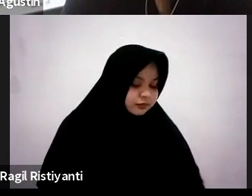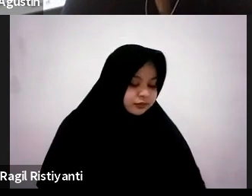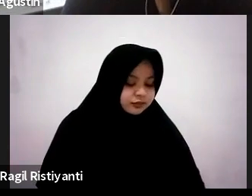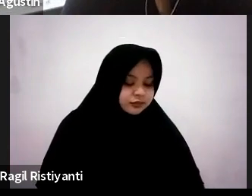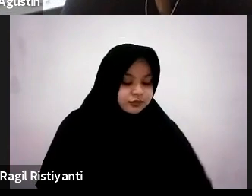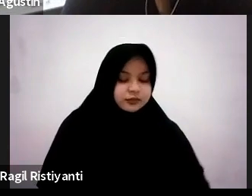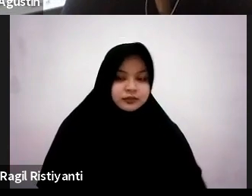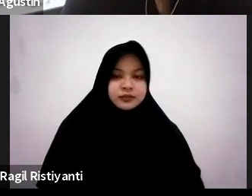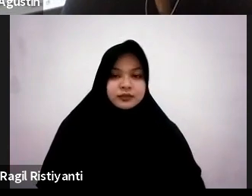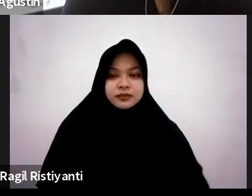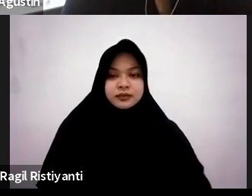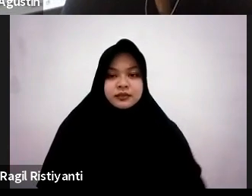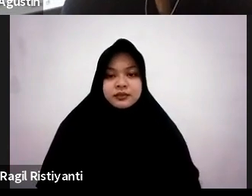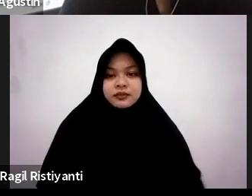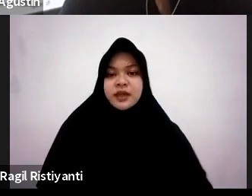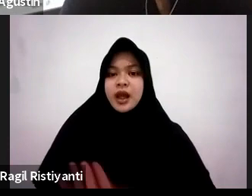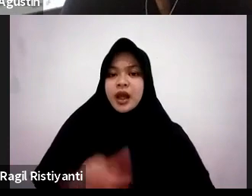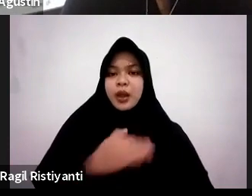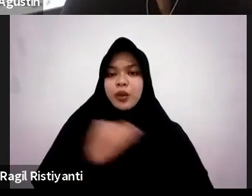atau masih nginep